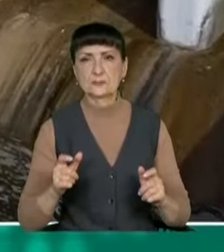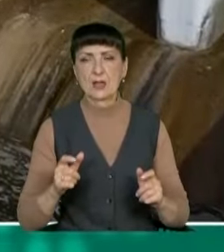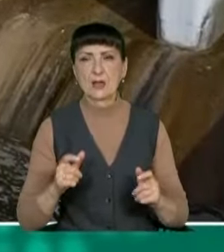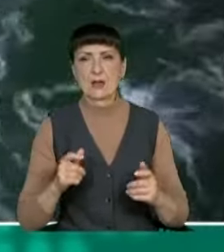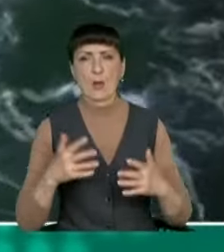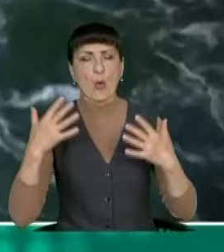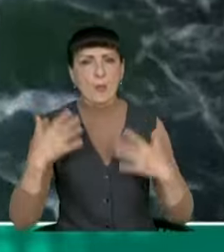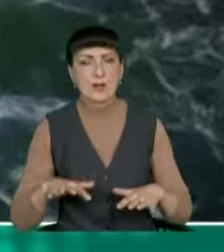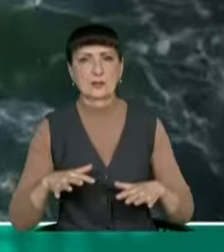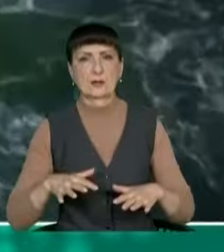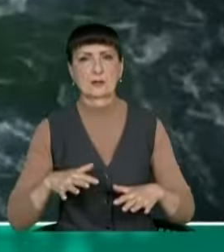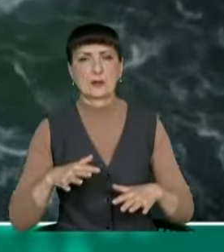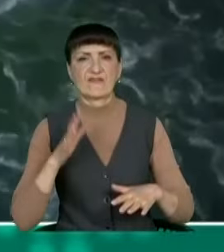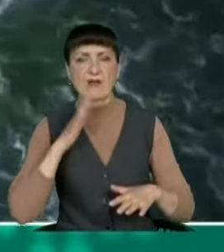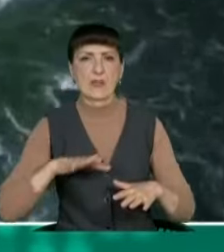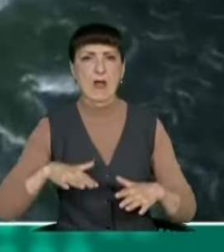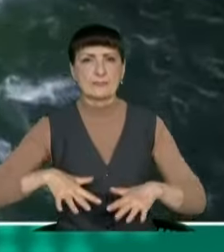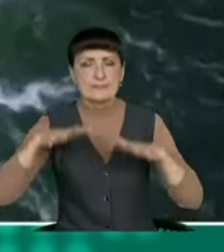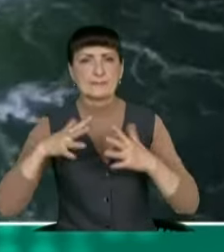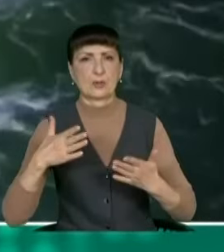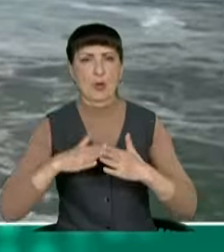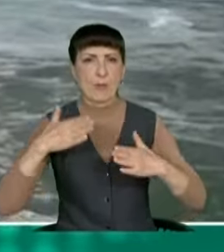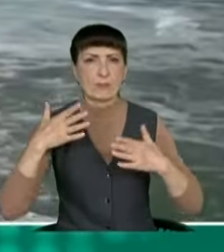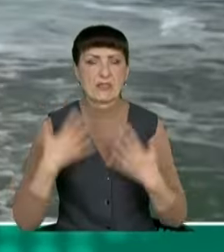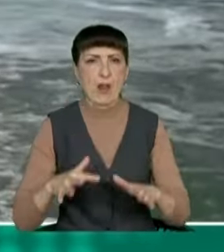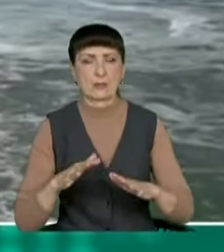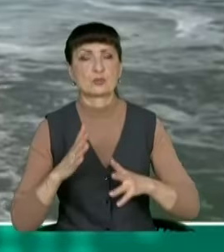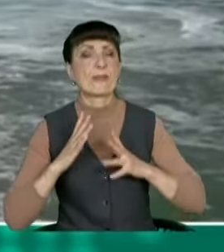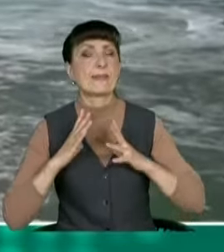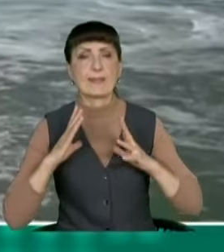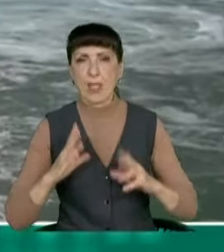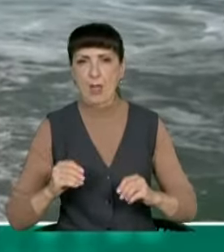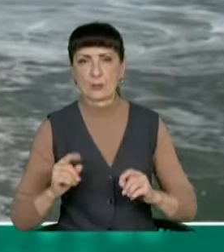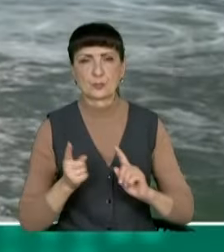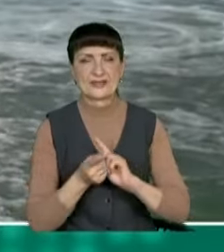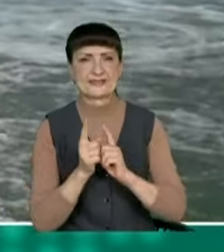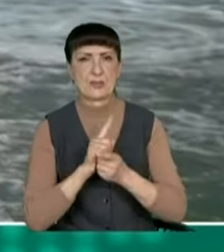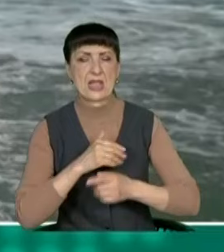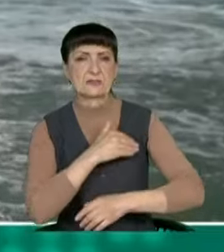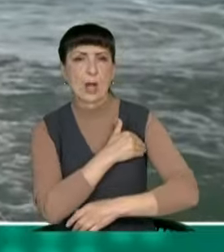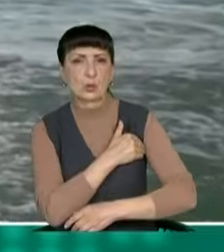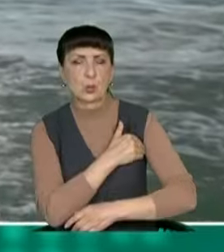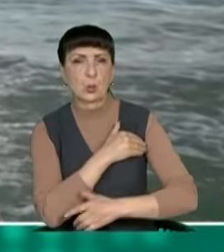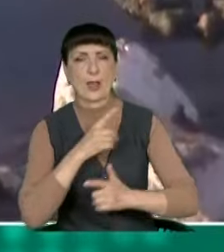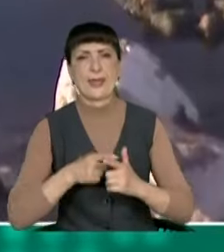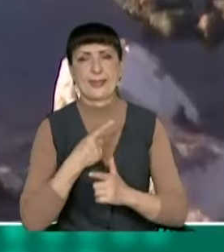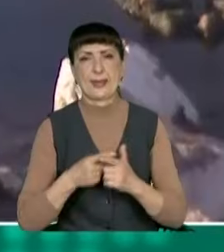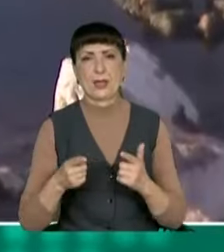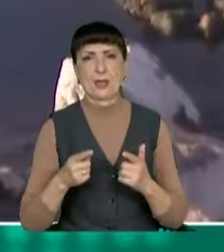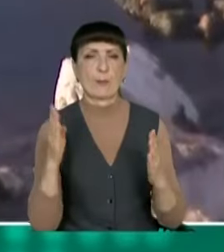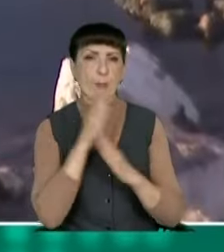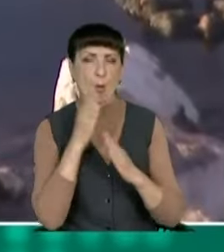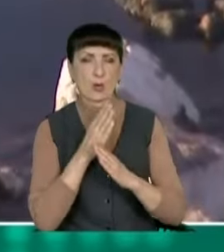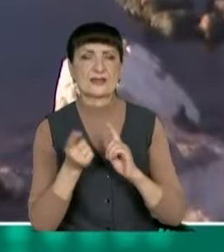несли убытки при вот таких разливах, при, значит, изменении температурного режима. Вы знаем,